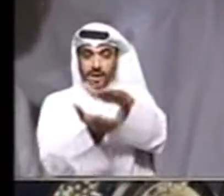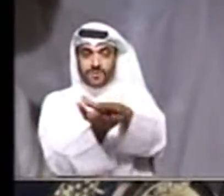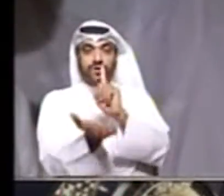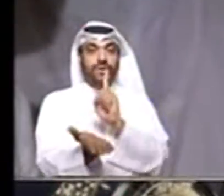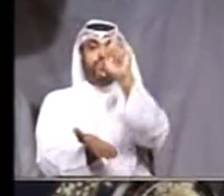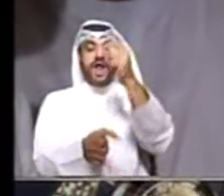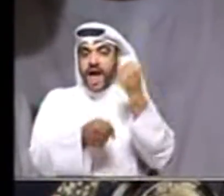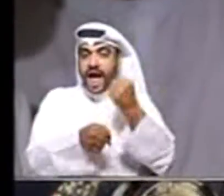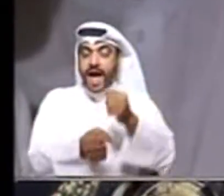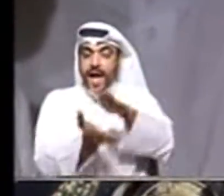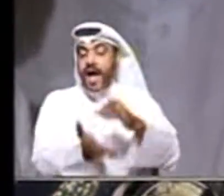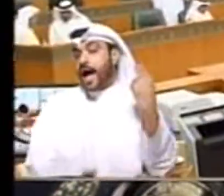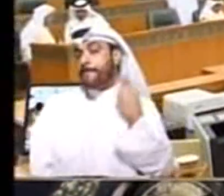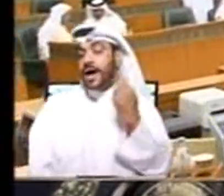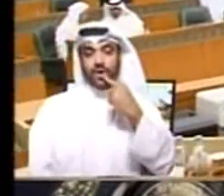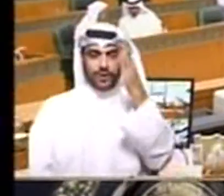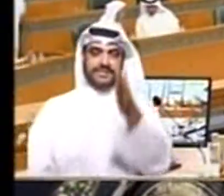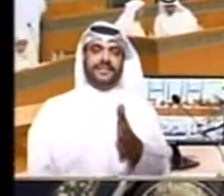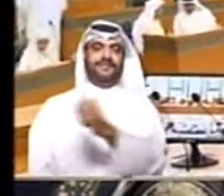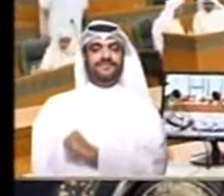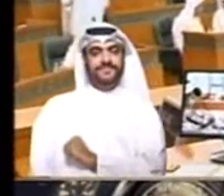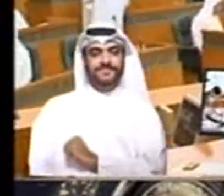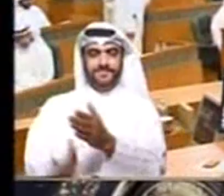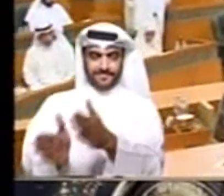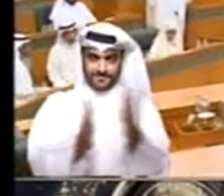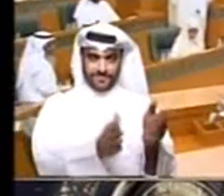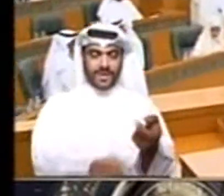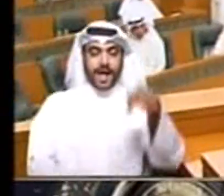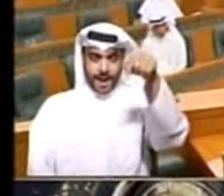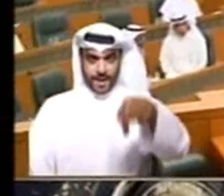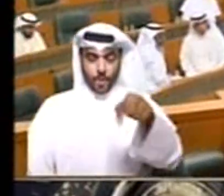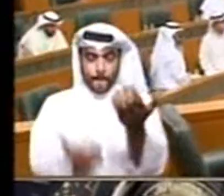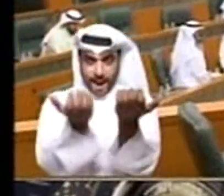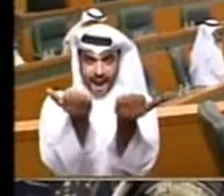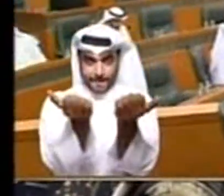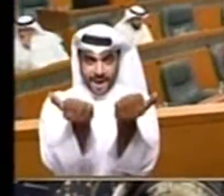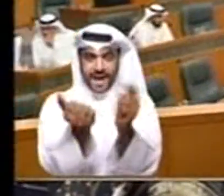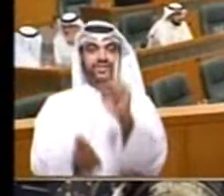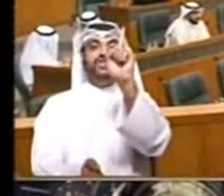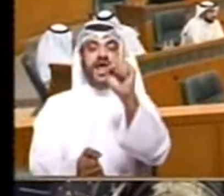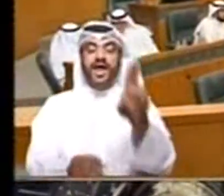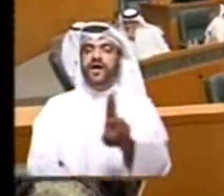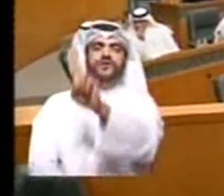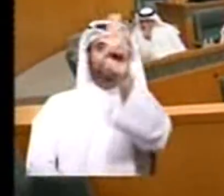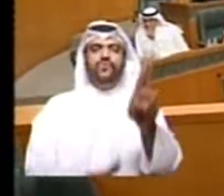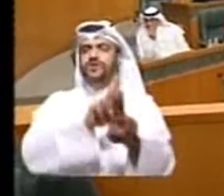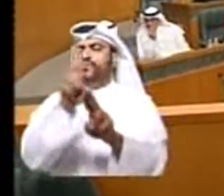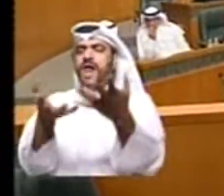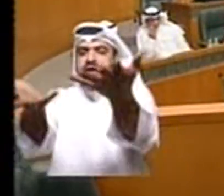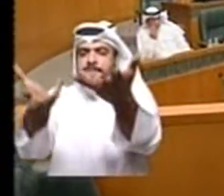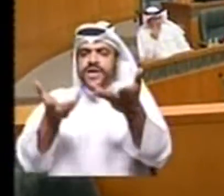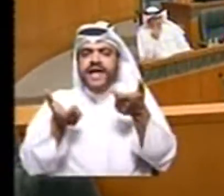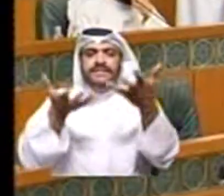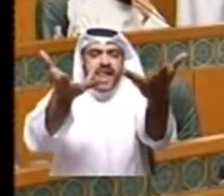أن نؤدي أعمالنا بالأمانة والصدق. هذا وسوف يستكمل مجلس الأمة اليوم الأربعاء مناقشة 8 ميزانيات